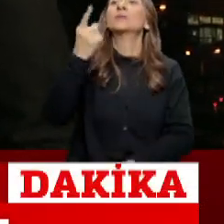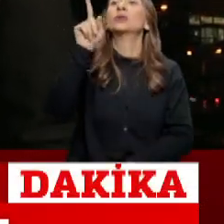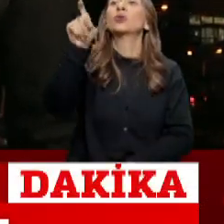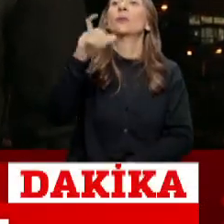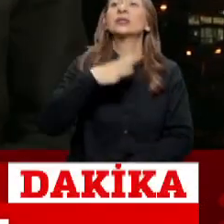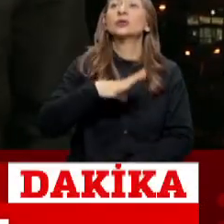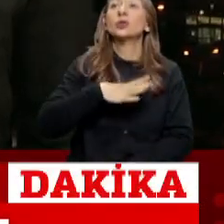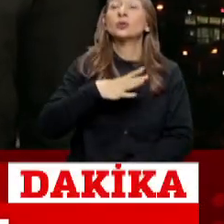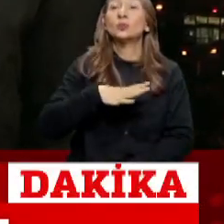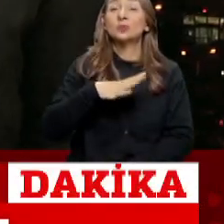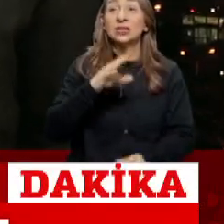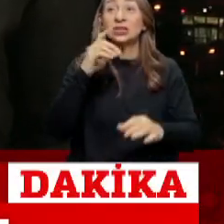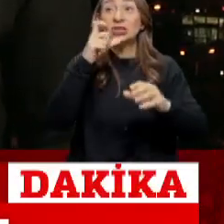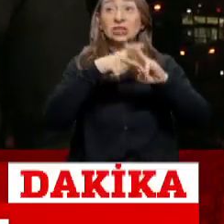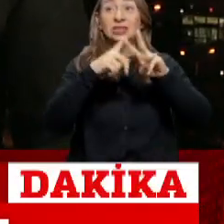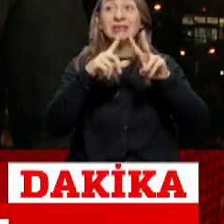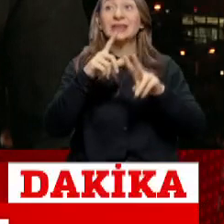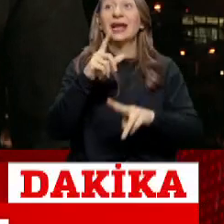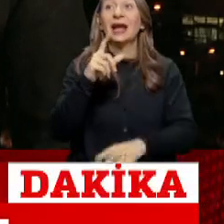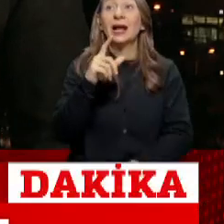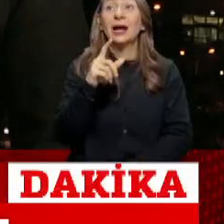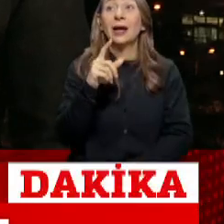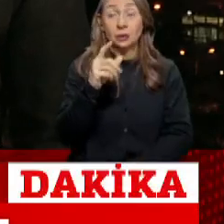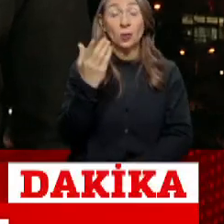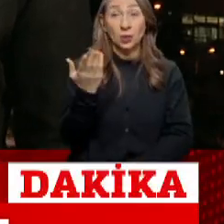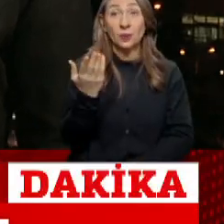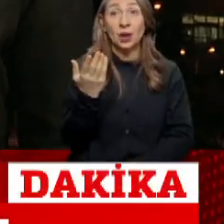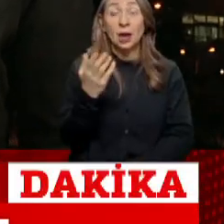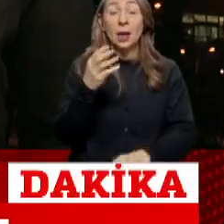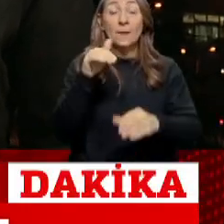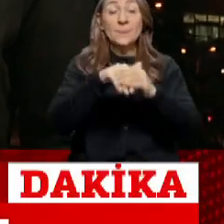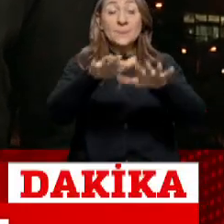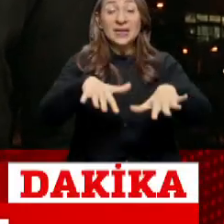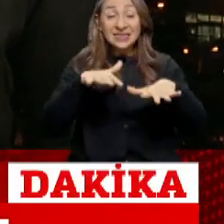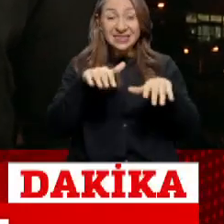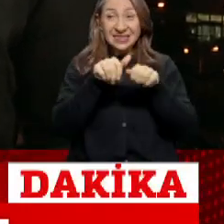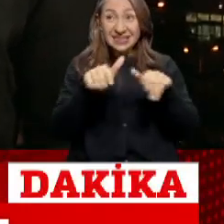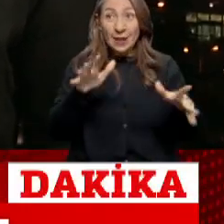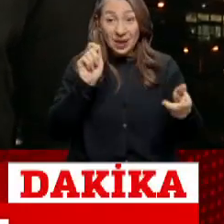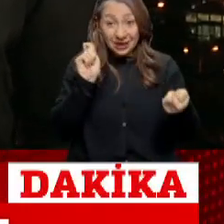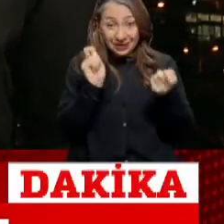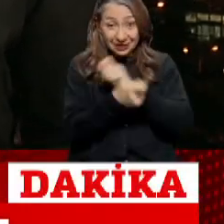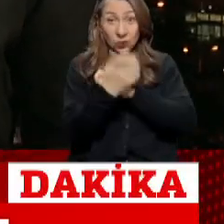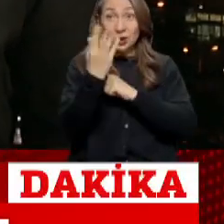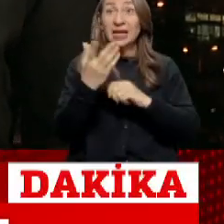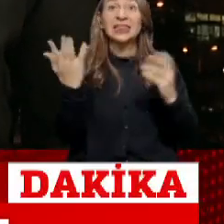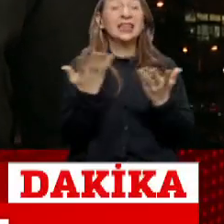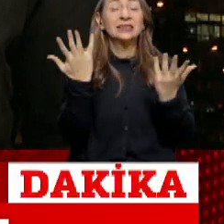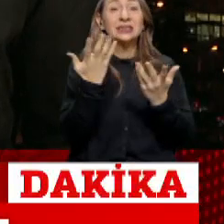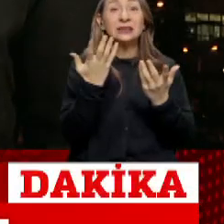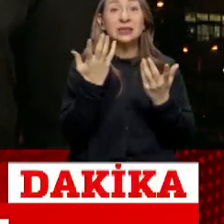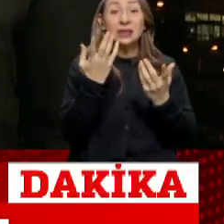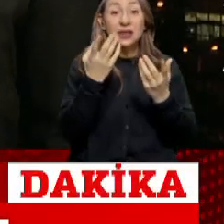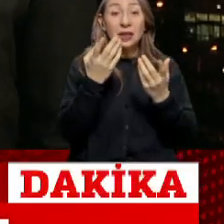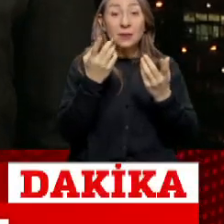Karaca'yı bir şey sormak istiyorum analım. Bitirmeden. Cem Karaca'nın. Bir şey sormak istiyorum tabii. Bitirmeden. Parlamenter sisteme geçişle ilgili olarak nasıl yol